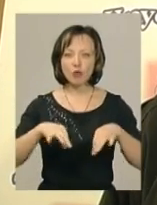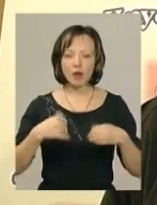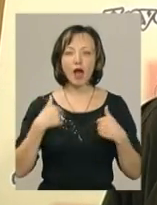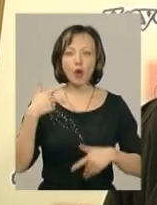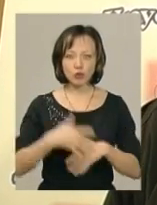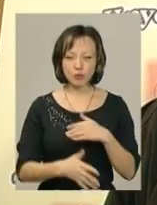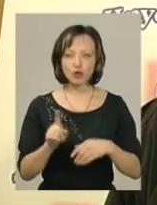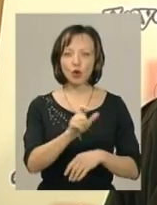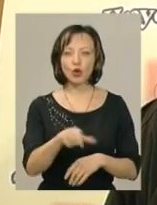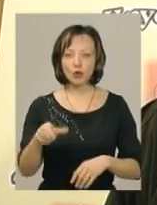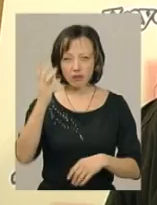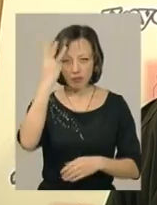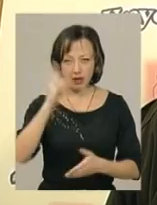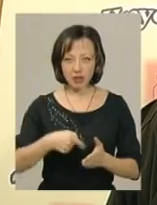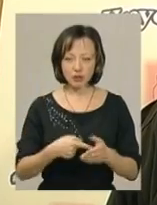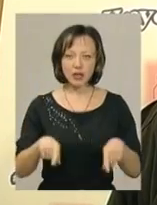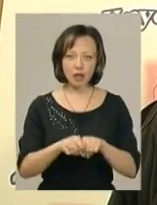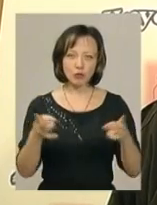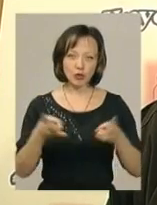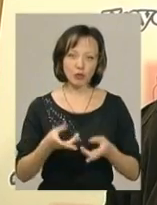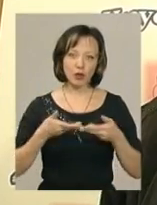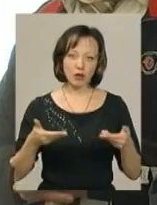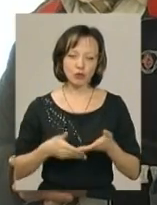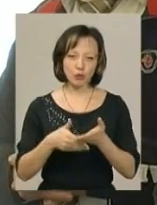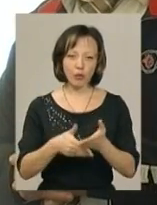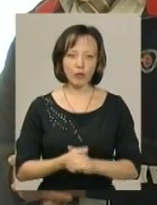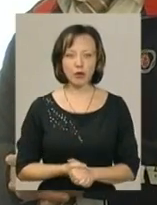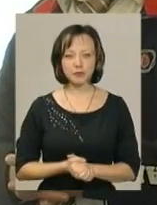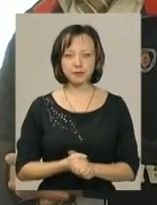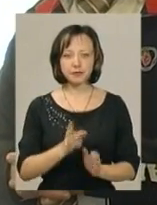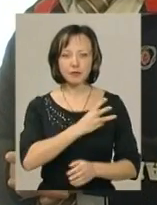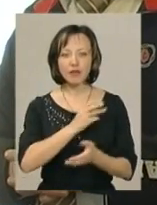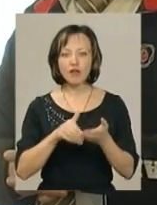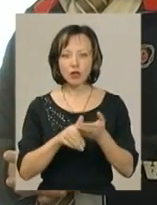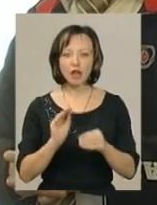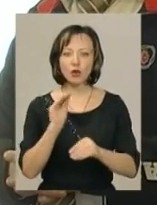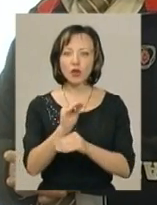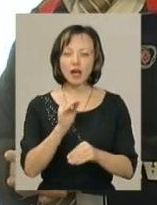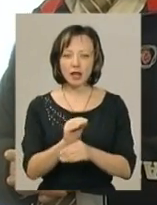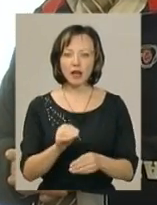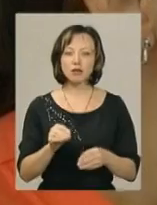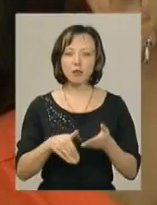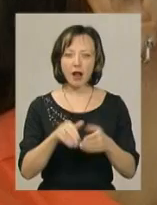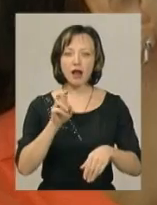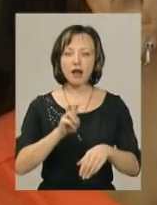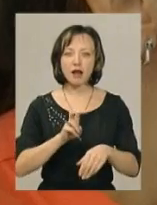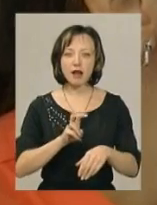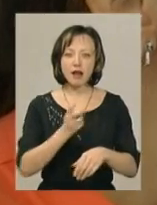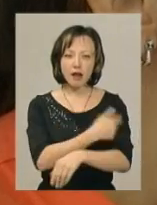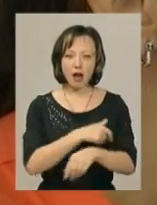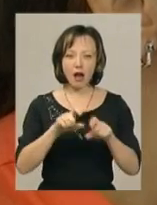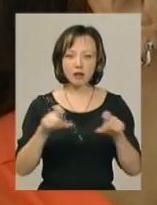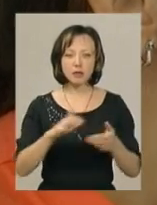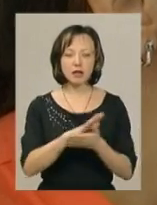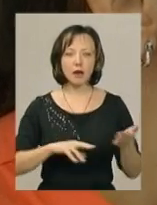розумію, що люди в Хмельницькому теж потребують нашої допомоги. Волонтер Озберн Еріксон додає, допомагатимуть лікарням Хмельниччини і